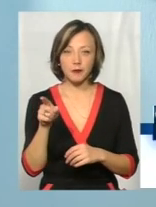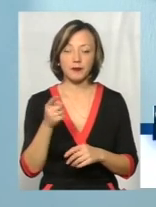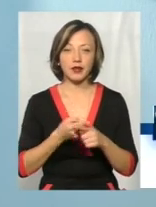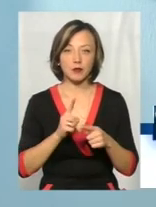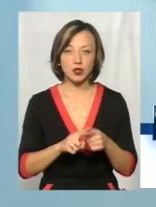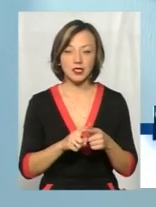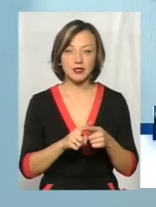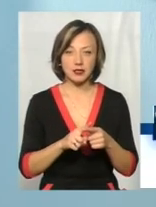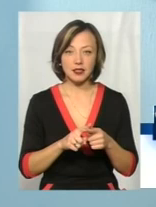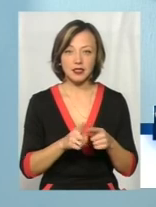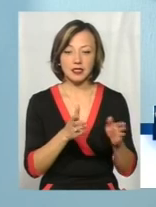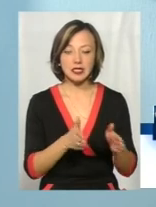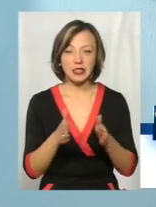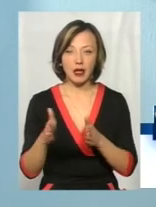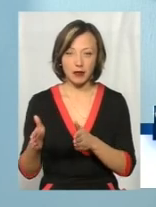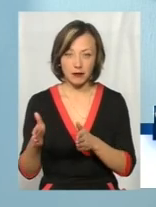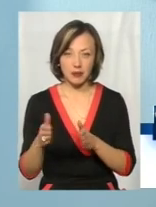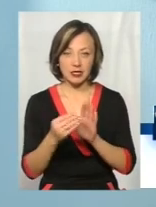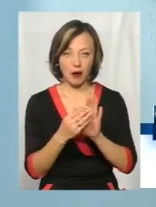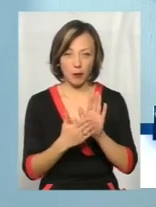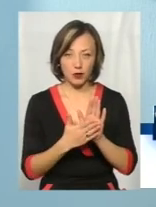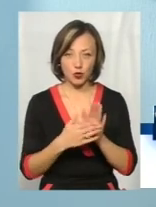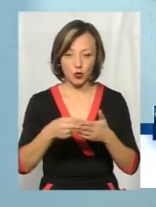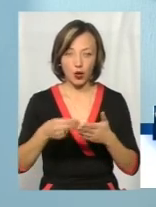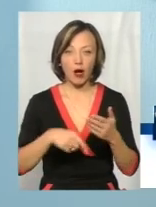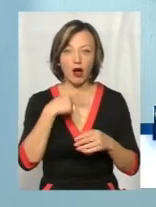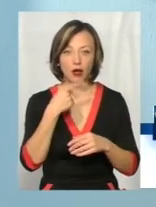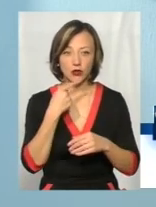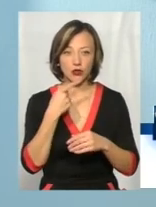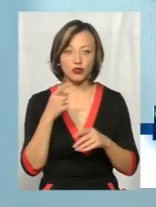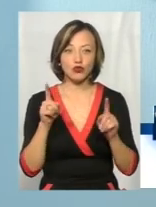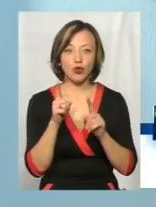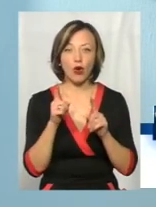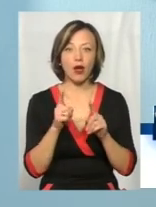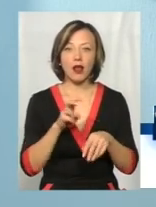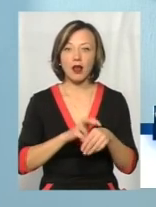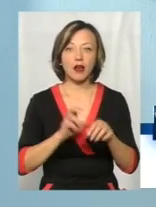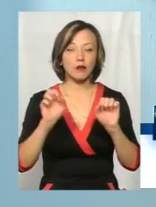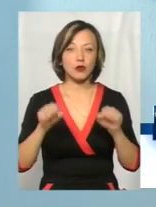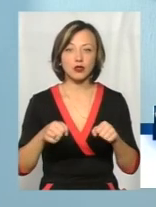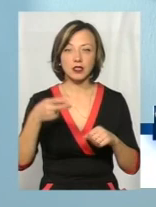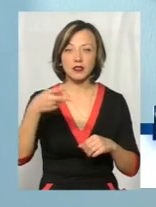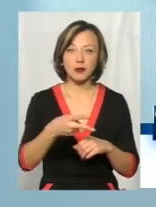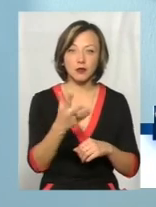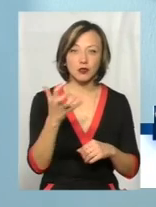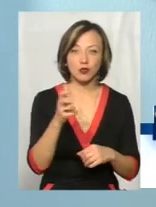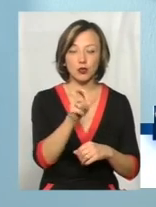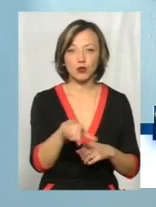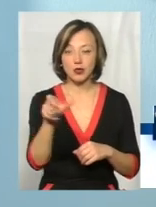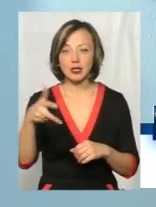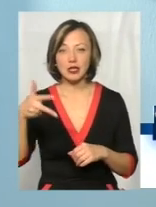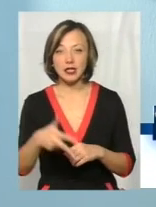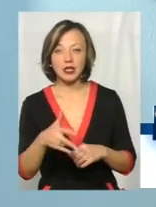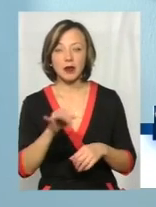цій системі якраз і Health, то кажуть, що верхньої межі вже немає. Може бути там 2,5 тисячі, 3,